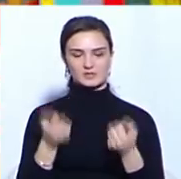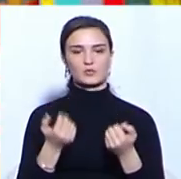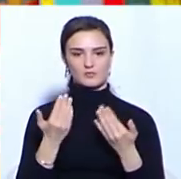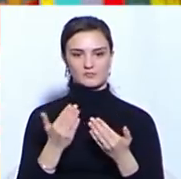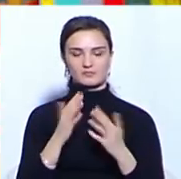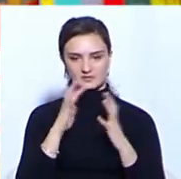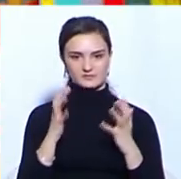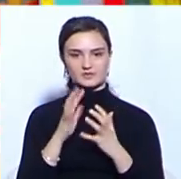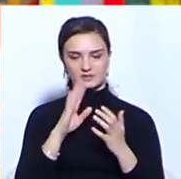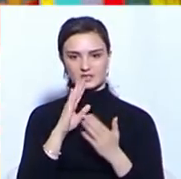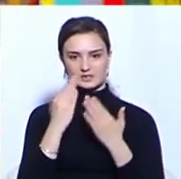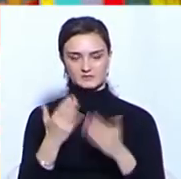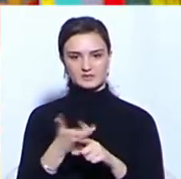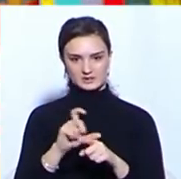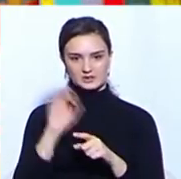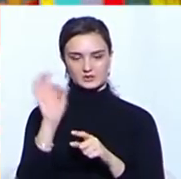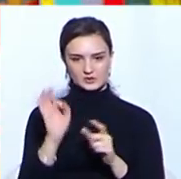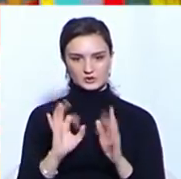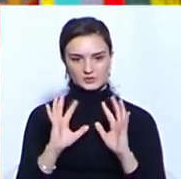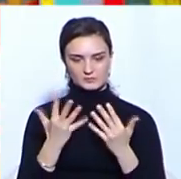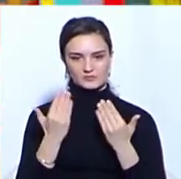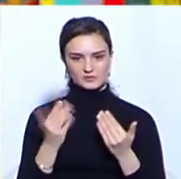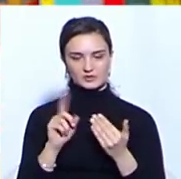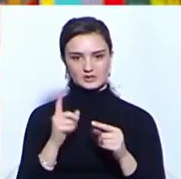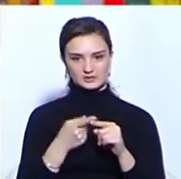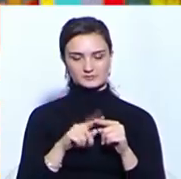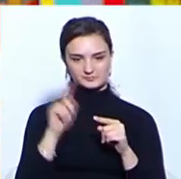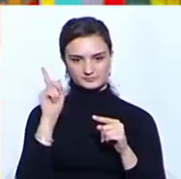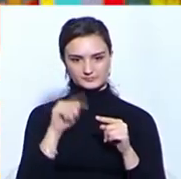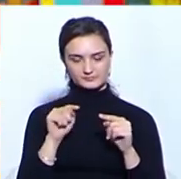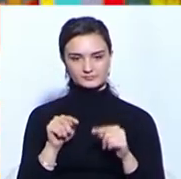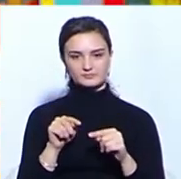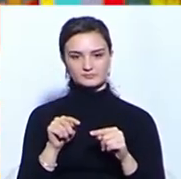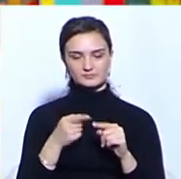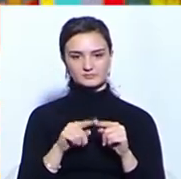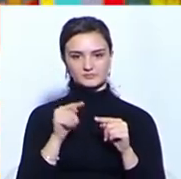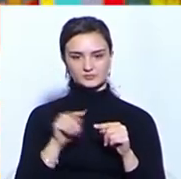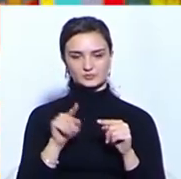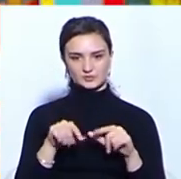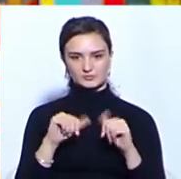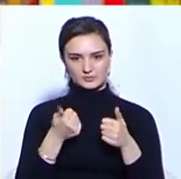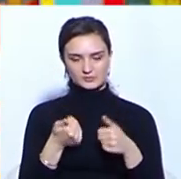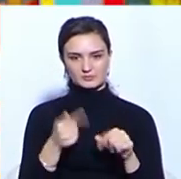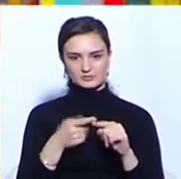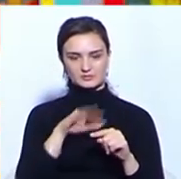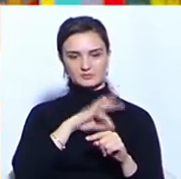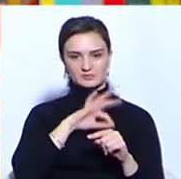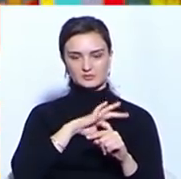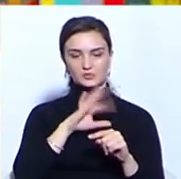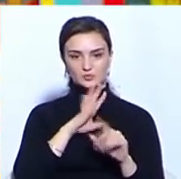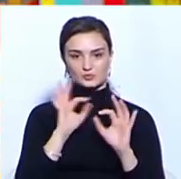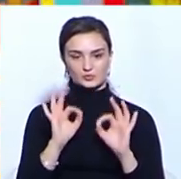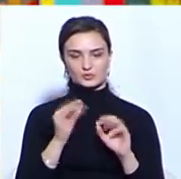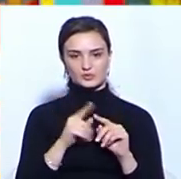დამზოგავი ქალისათვის, ძალიან ხშირ შემთხვევაში. ეხლა რა შეიძლება საქმე? იმისთვის, რომ ეს მეთოდი, ამ მეთოდის ხმარება გამართლებული